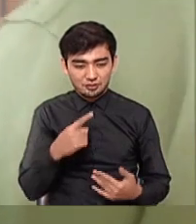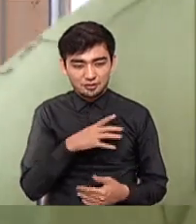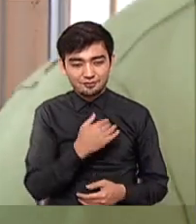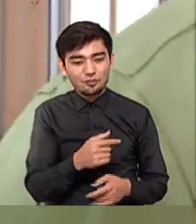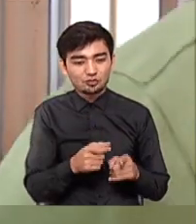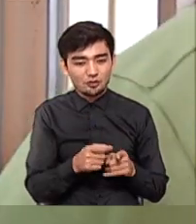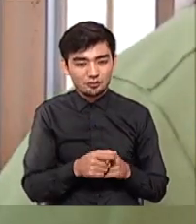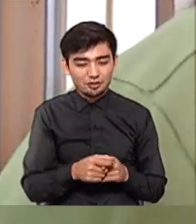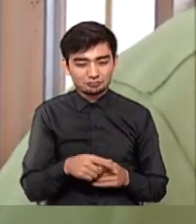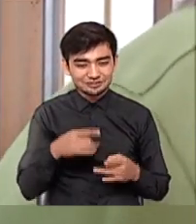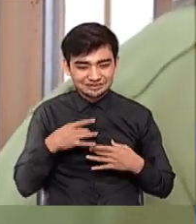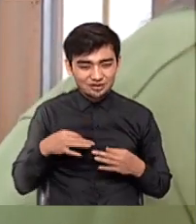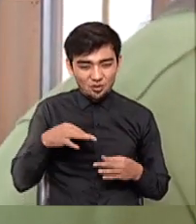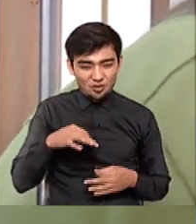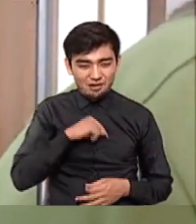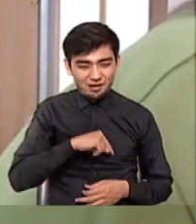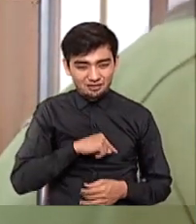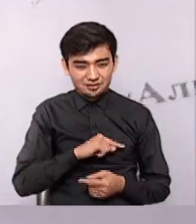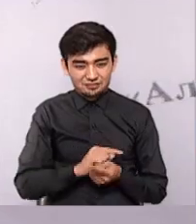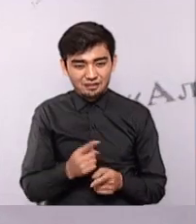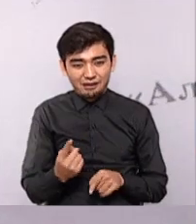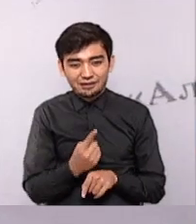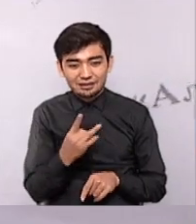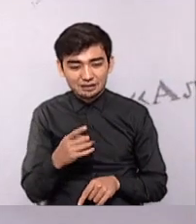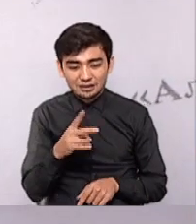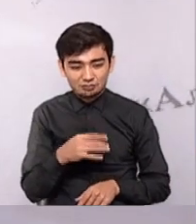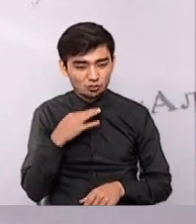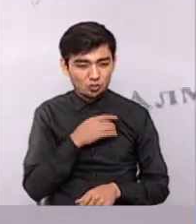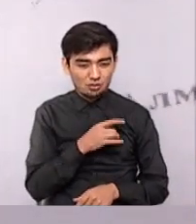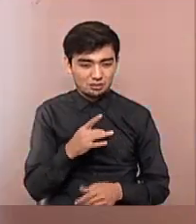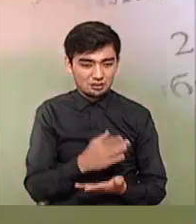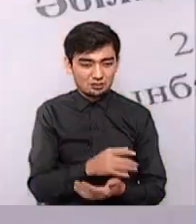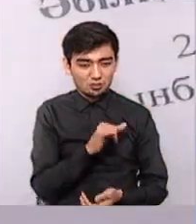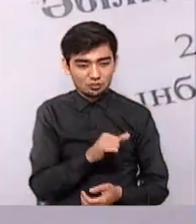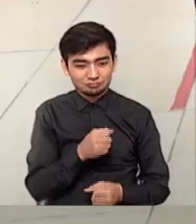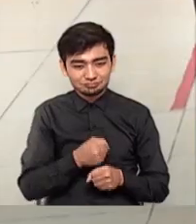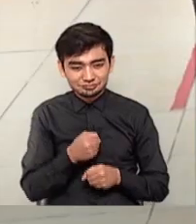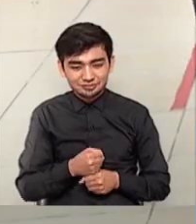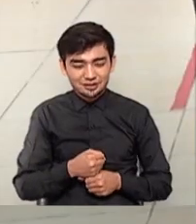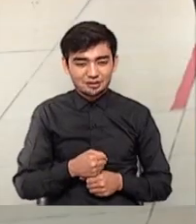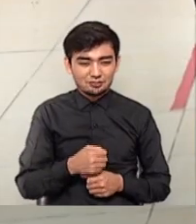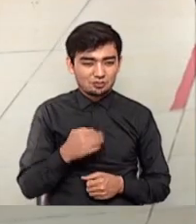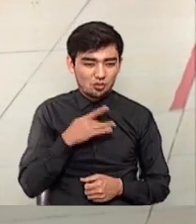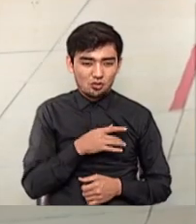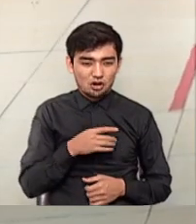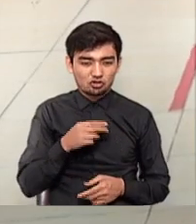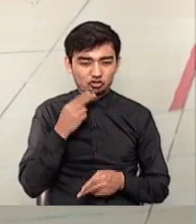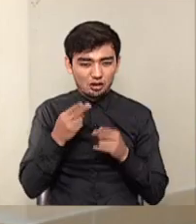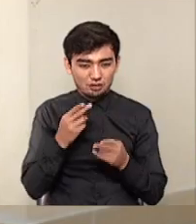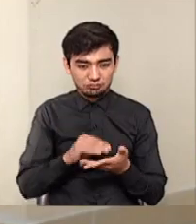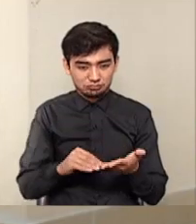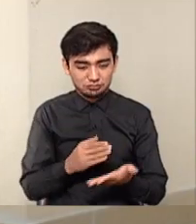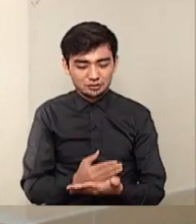Сөздерінше, оқушының бойынан агрессивті мінез-құлықты бір емес, бірнеше рет байқаған. Жасаған әрекеттері мен түрлі арыз-шағымдарды жинап қойдық